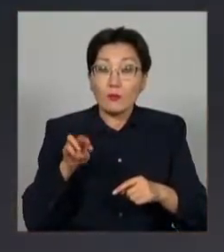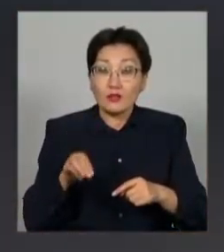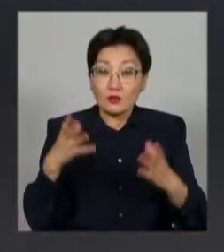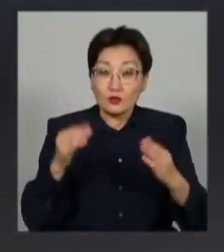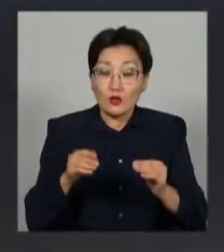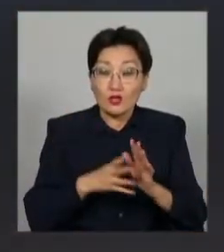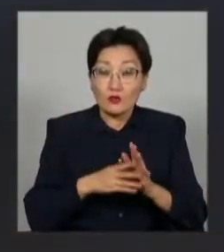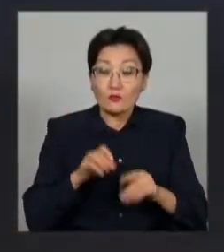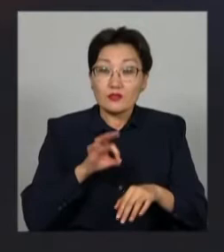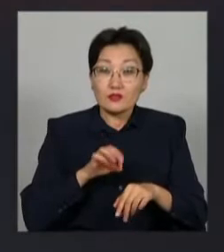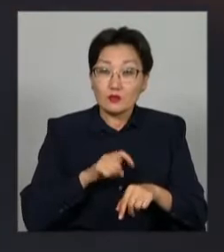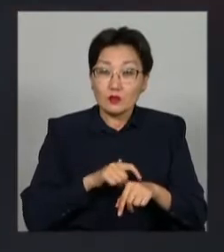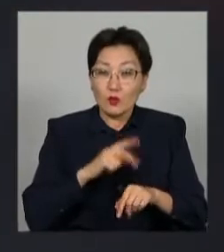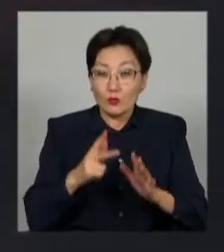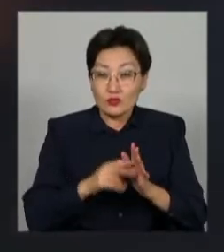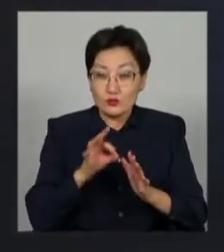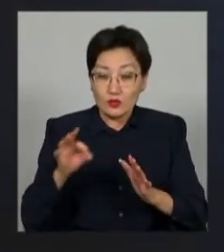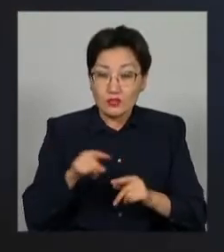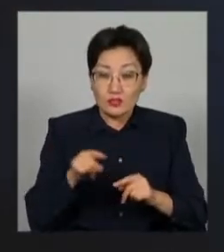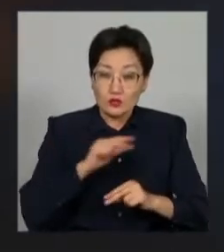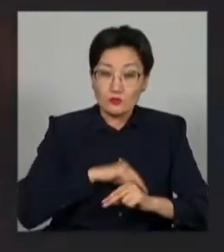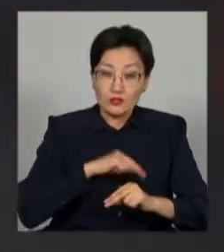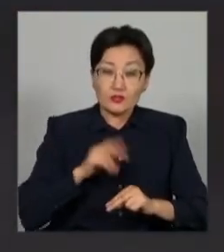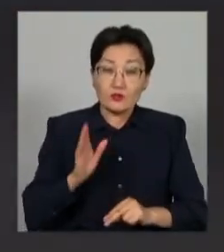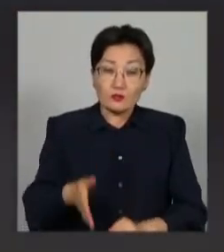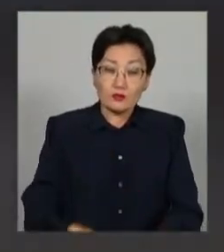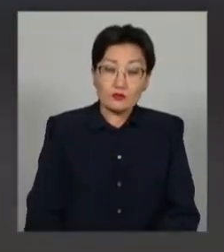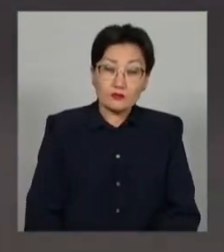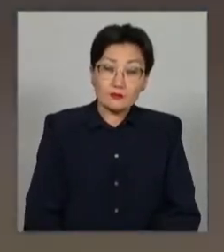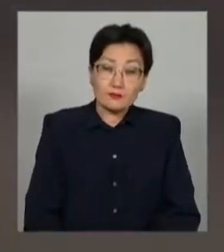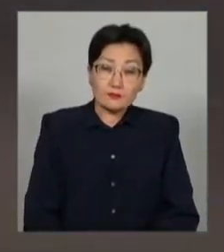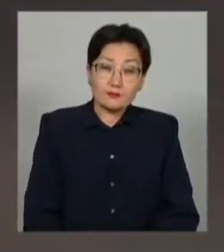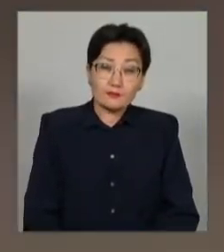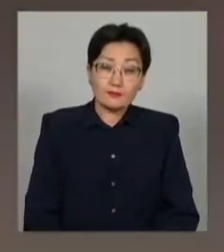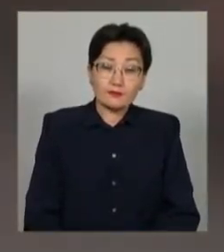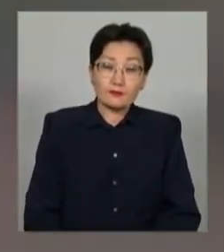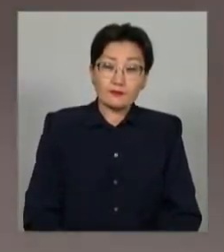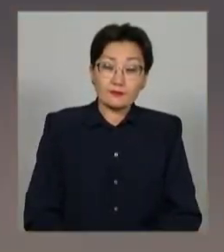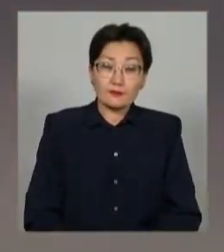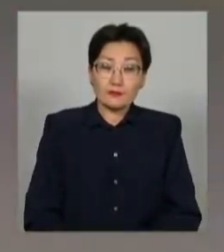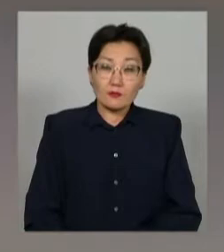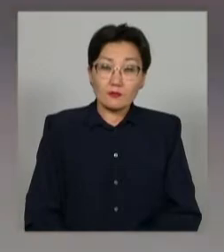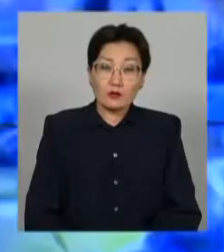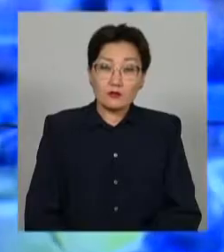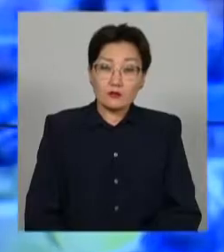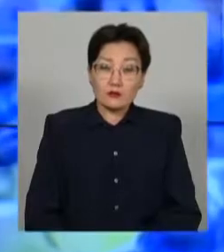сағат 9:00-ден 18:30-ға дейін жұмыс істейді. Аяулым Көлжігіт, Мақсат Күнібеков, Алматы телеарнасы.